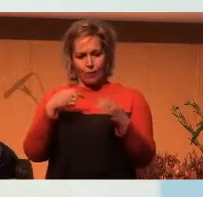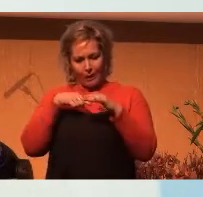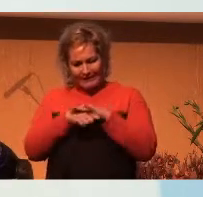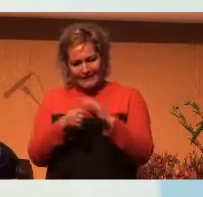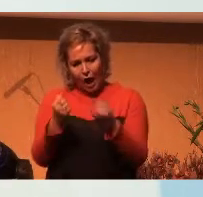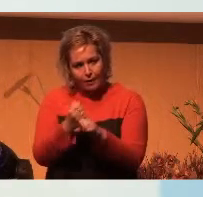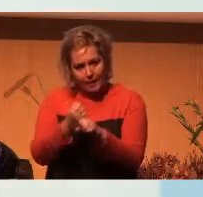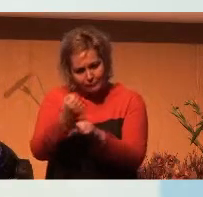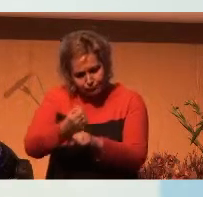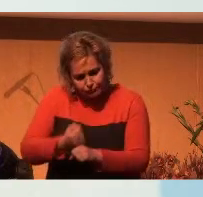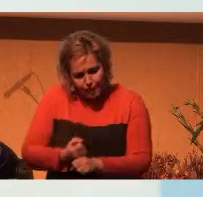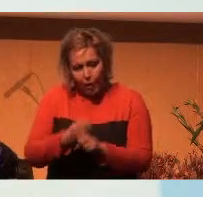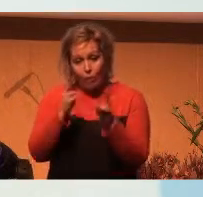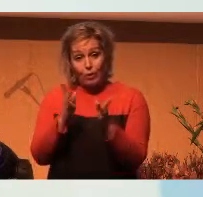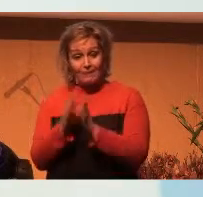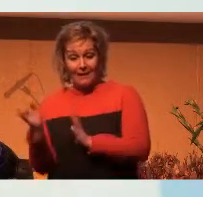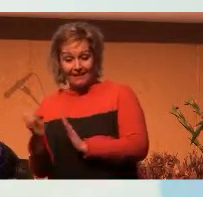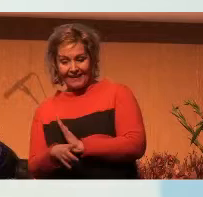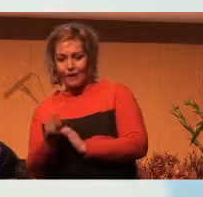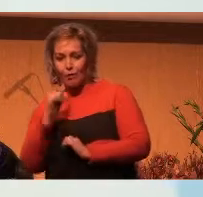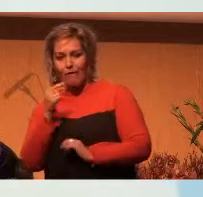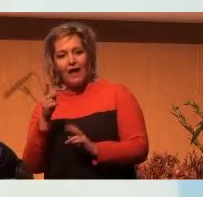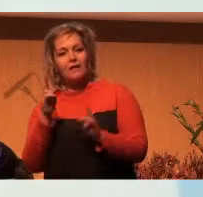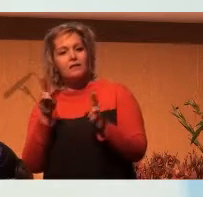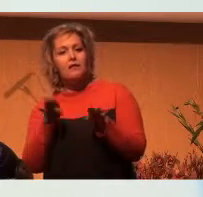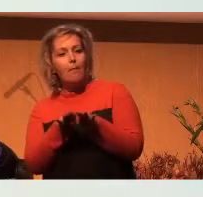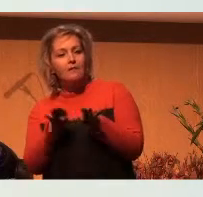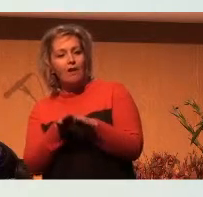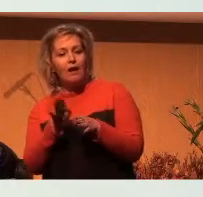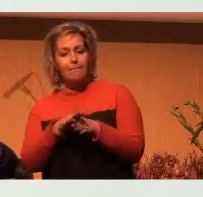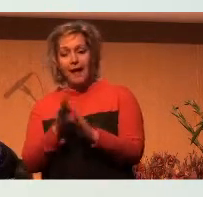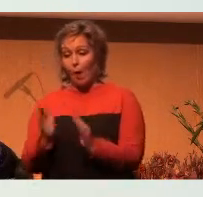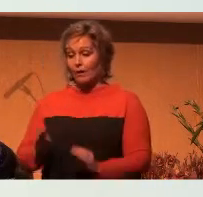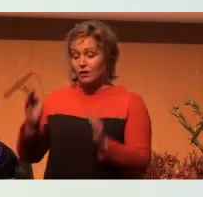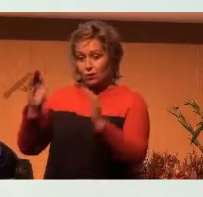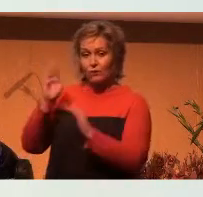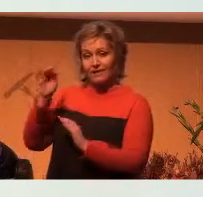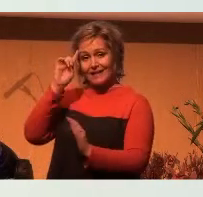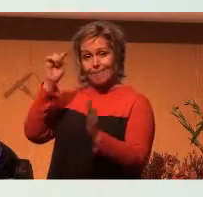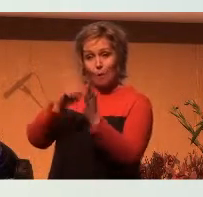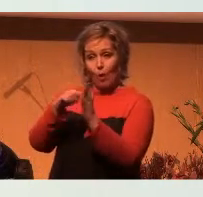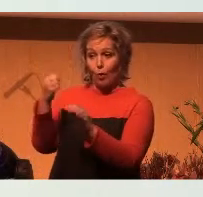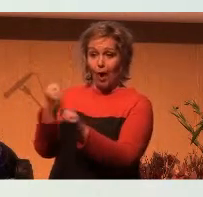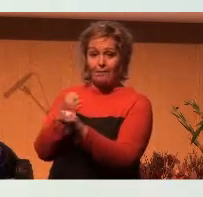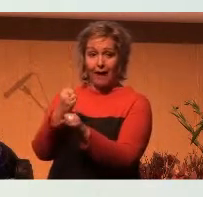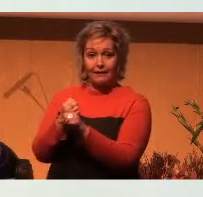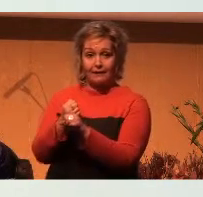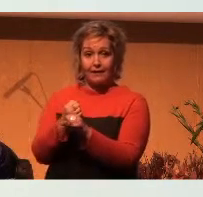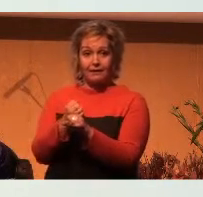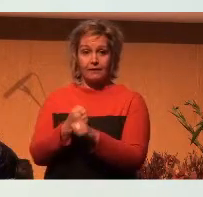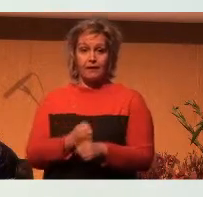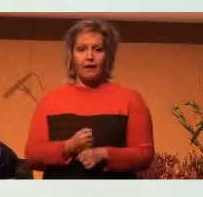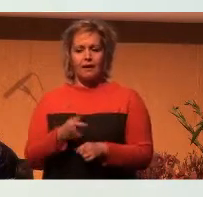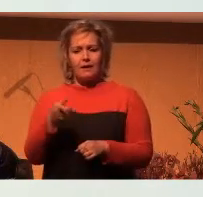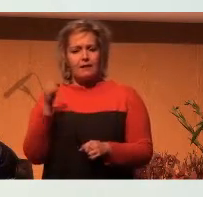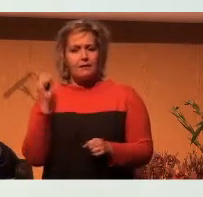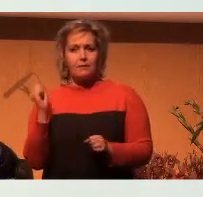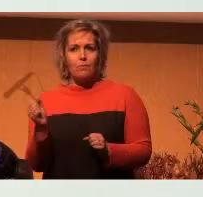arbeidet. Brukermedvirkning må være i samsvar med organisasjonens mål og arbeid. Det